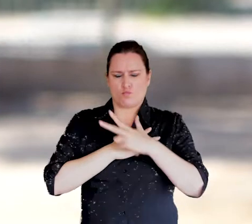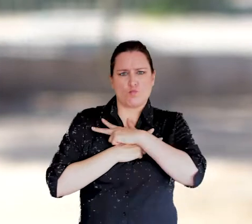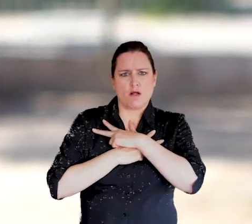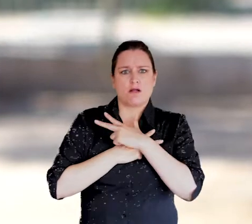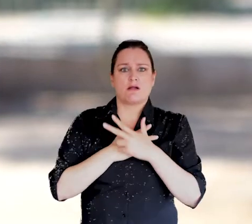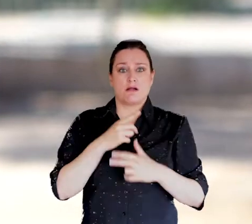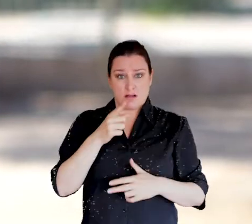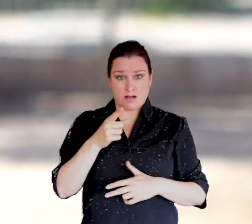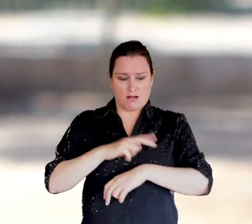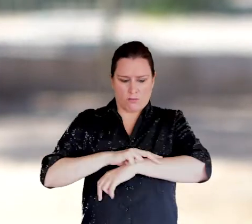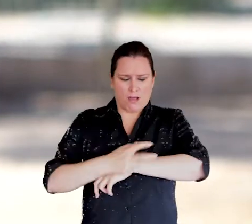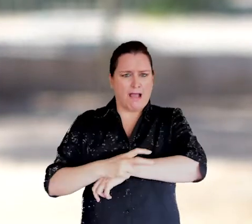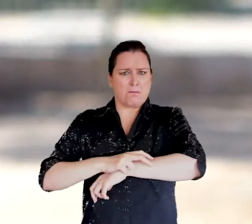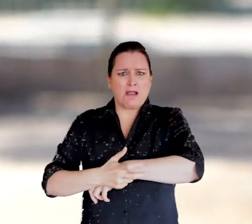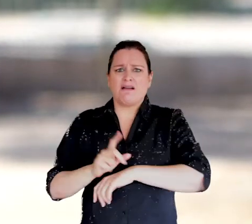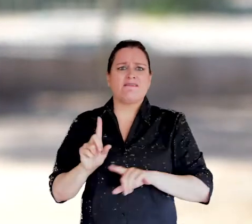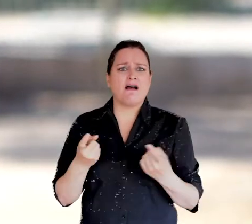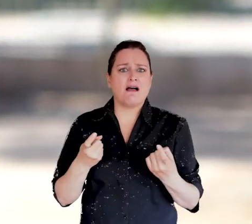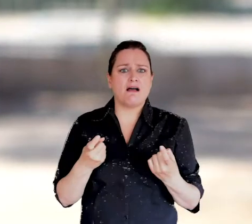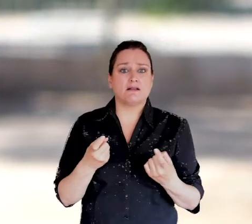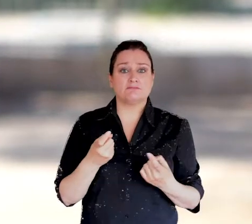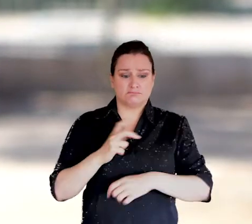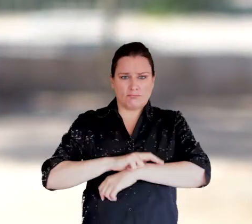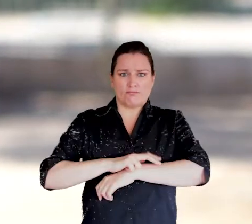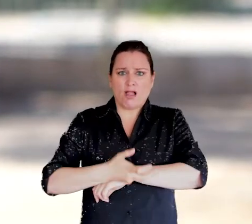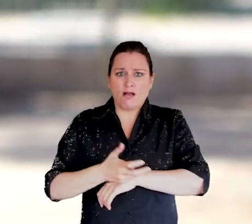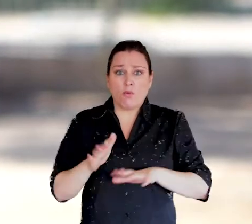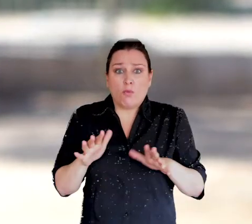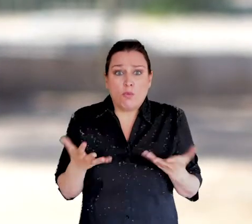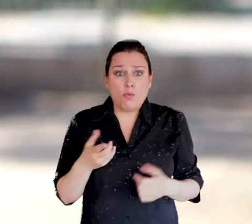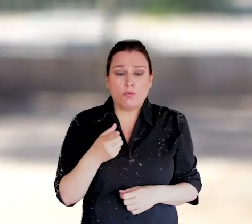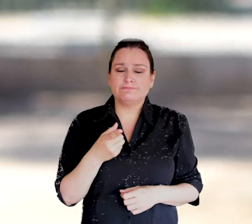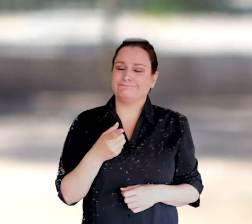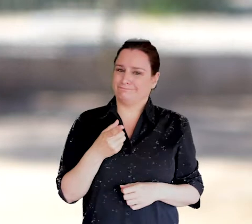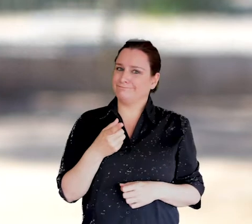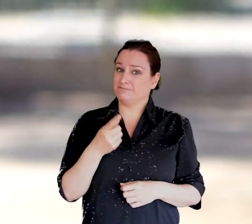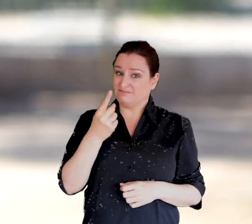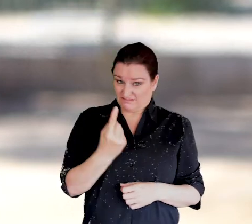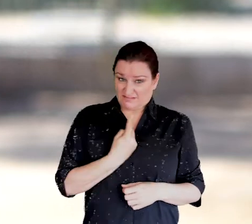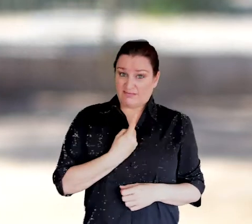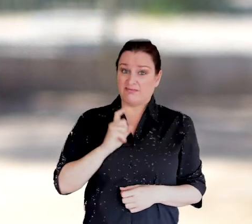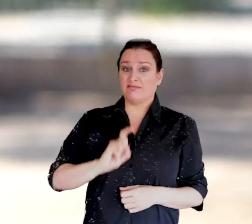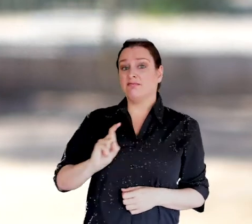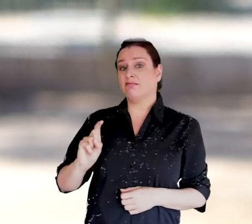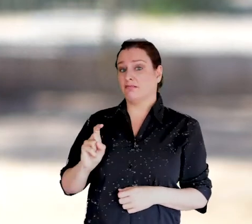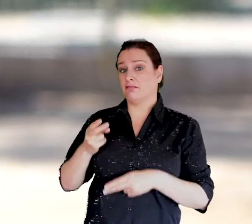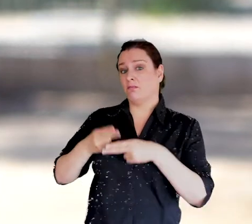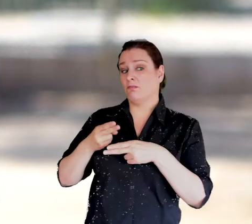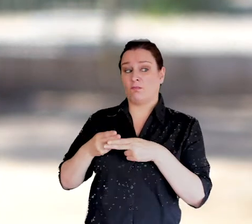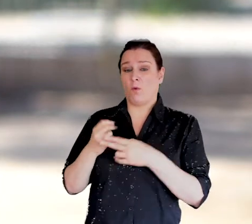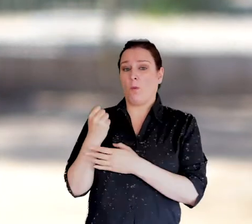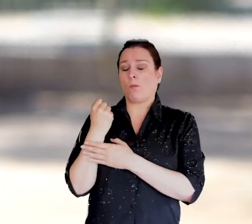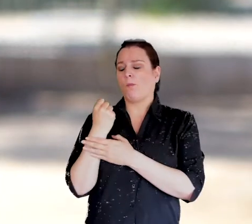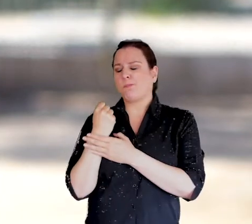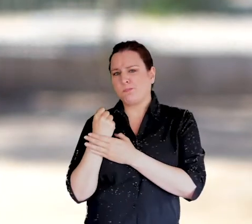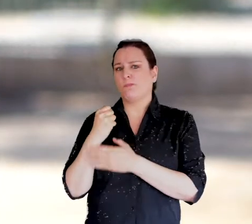vastkleef in jou hand of op jou lijf, aan jou vel. Sal hy vastkleef, dat jy hom nie afkry. Al wat hom afkry